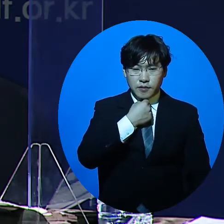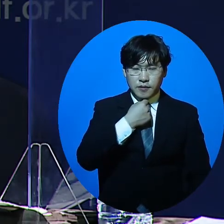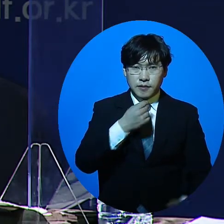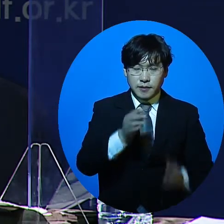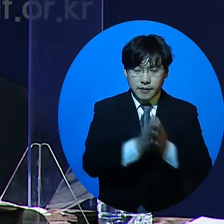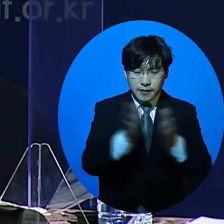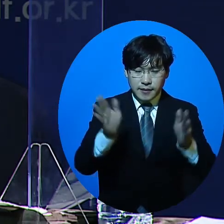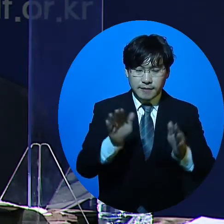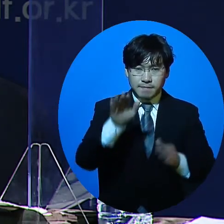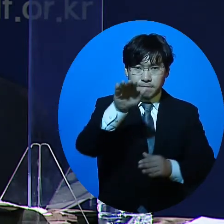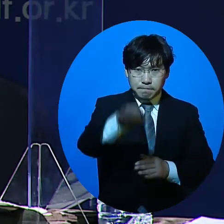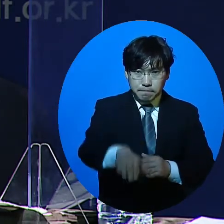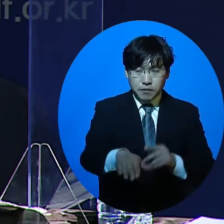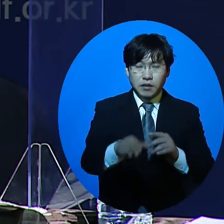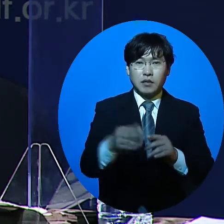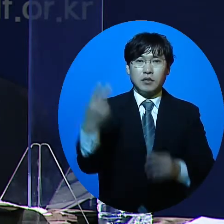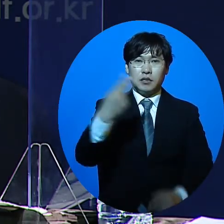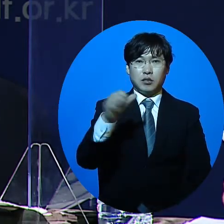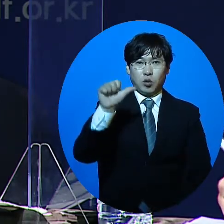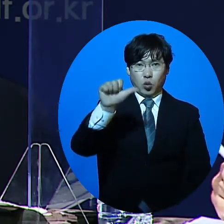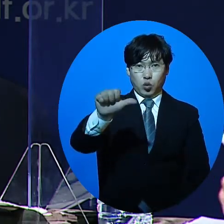단계에서 2005년